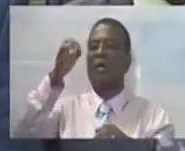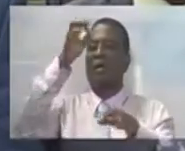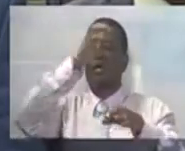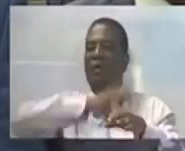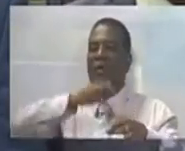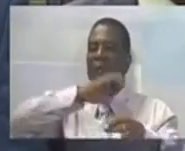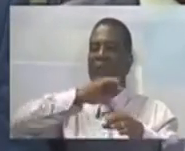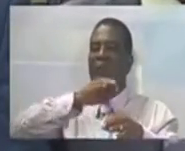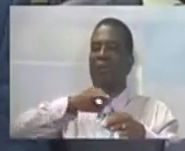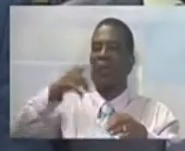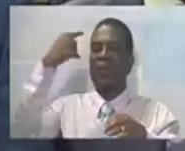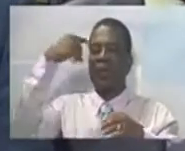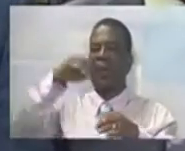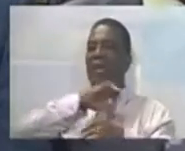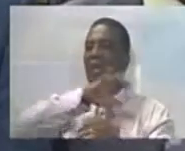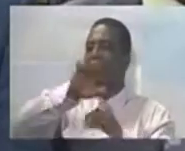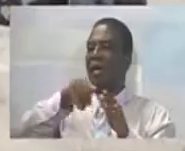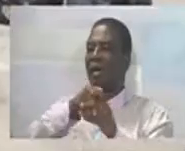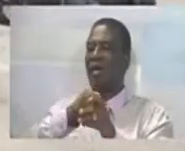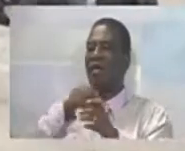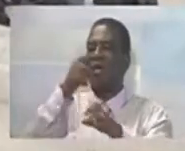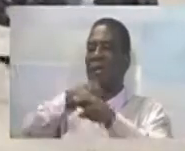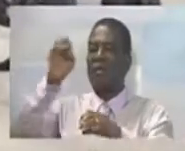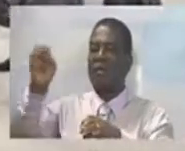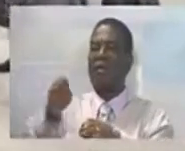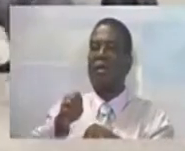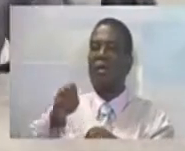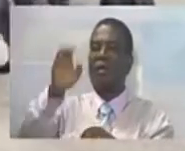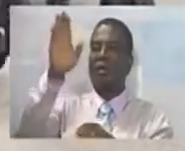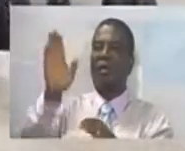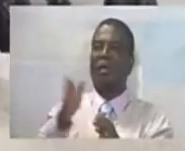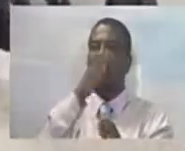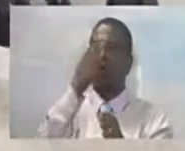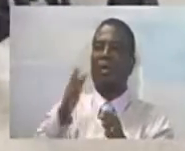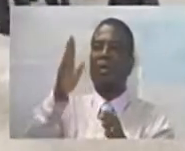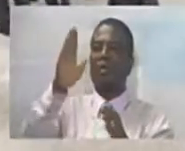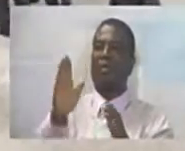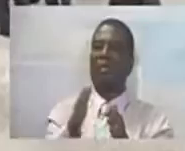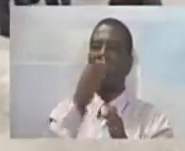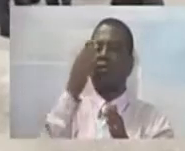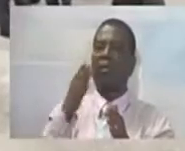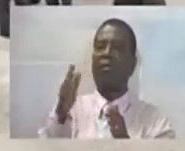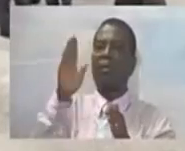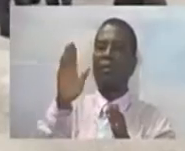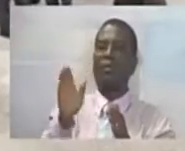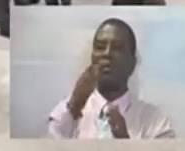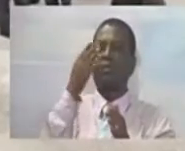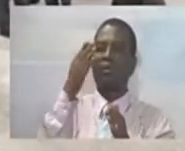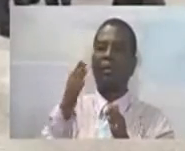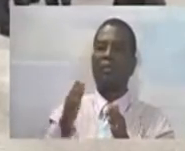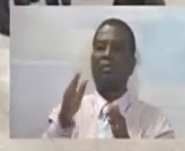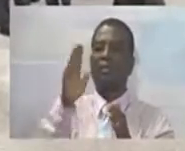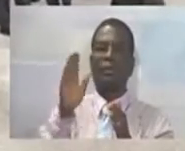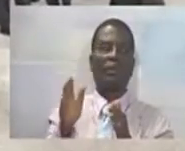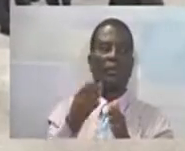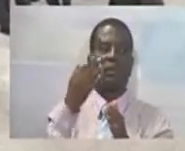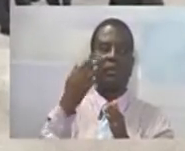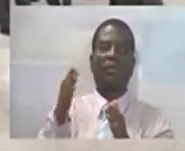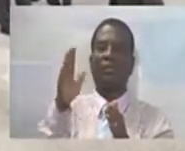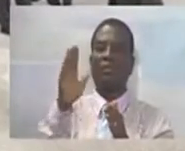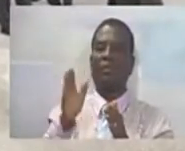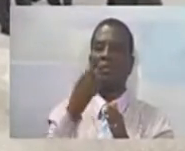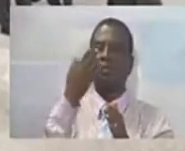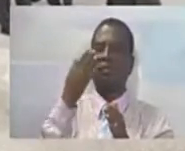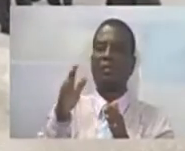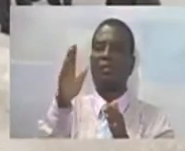les diffuser auprès de leurs enseignés. Salut aux terres d'espérance,